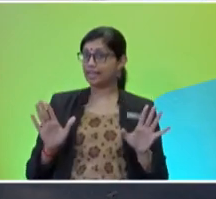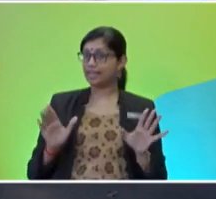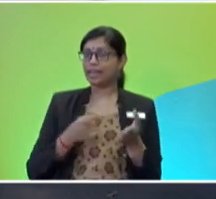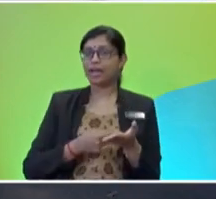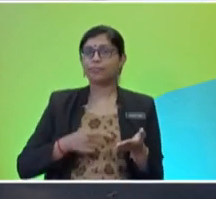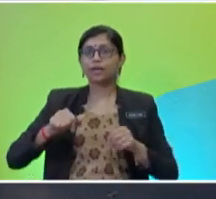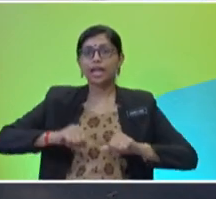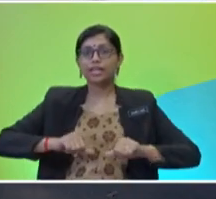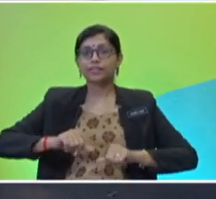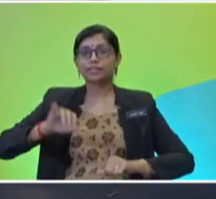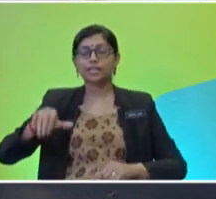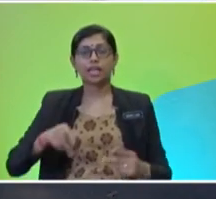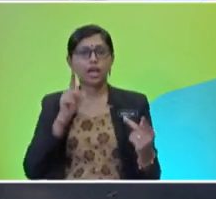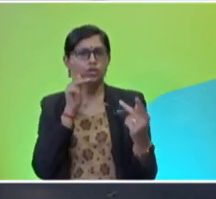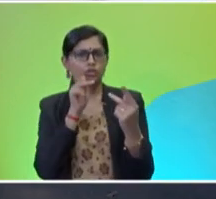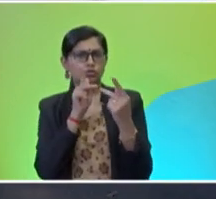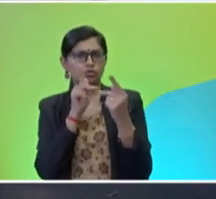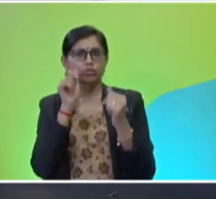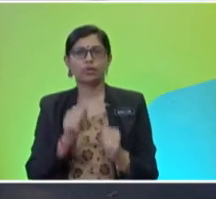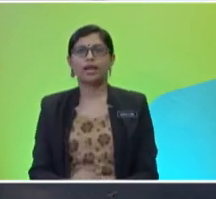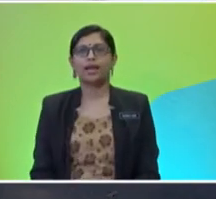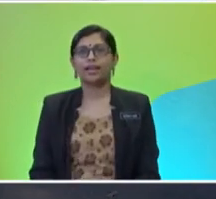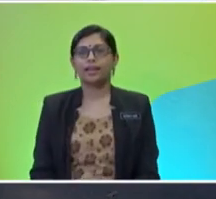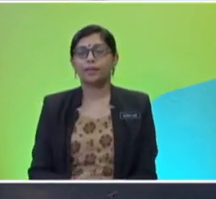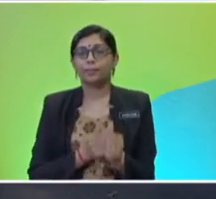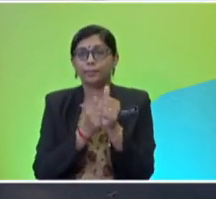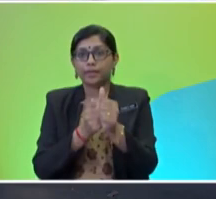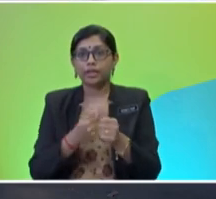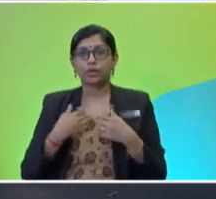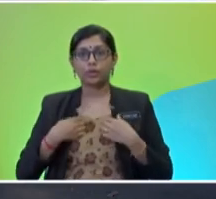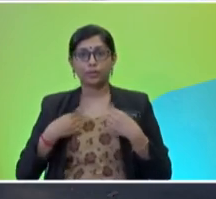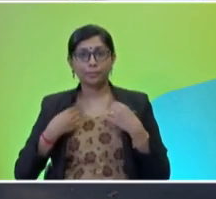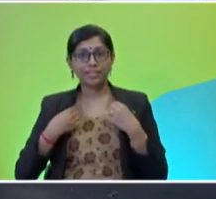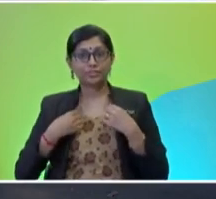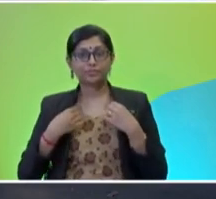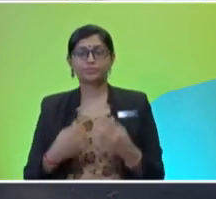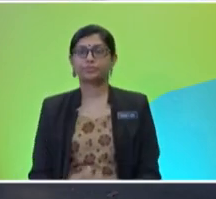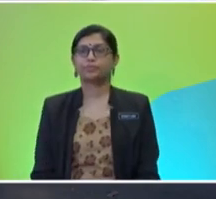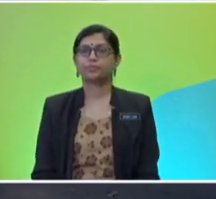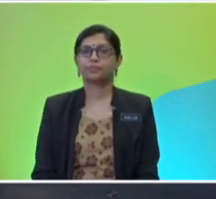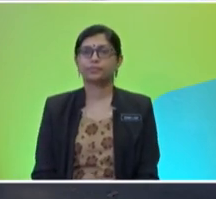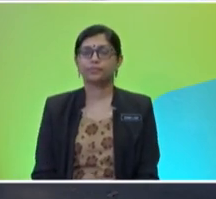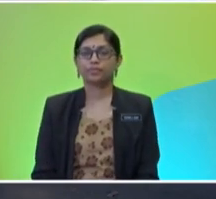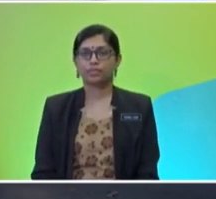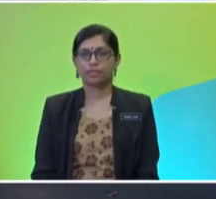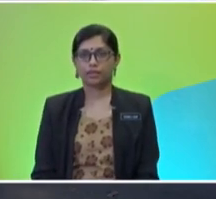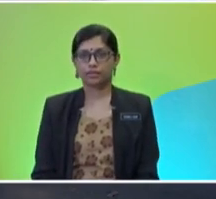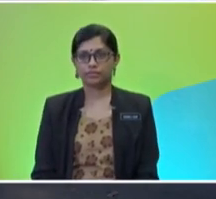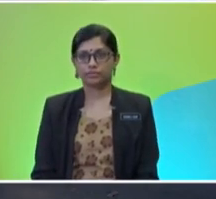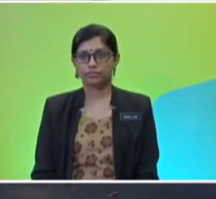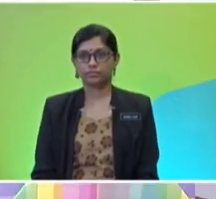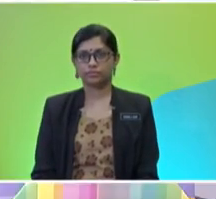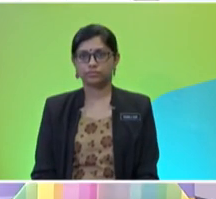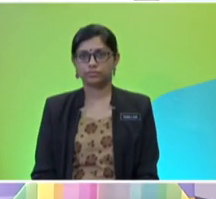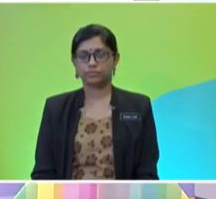apa aktiviti yang sesuai yang boleh kita lakukan mengikut pakaian yang